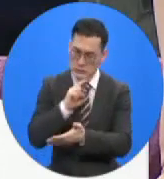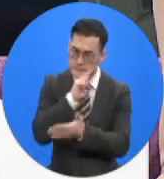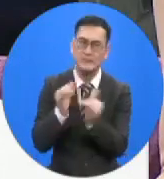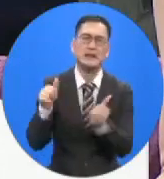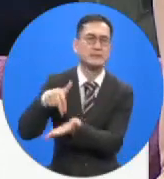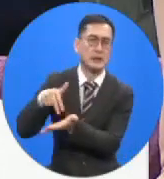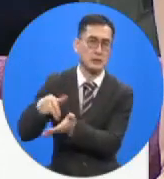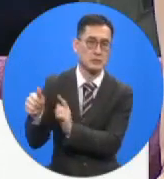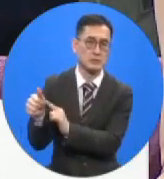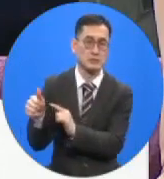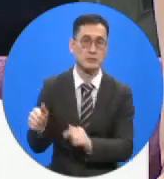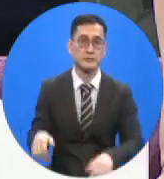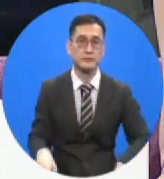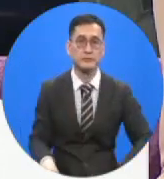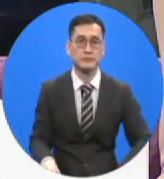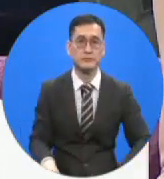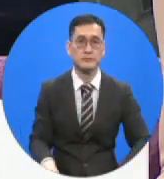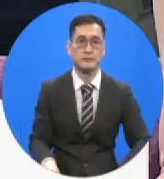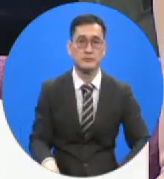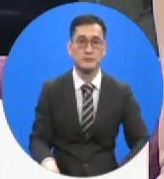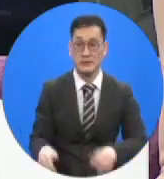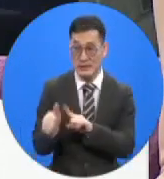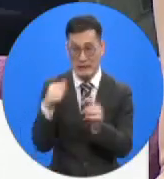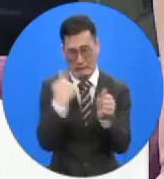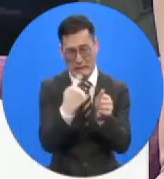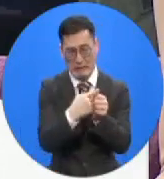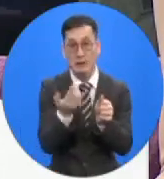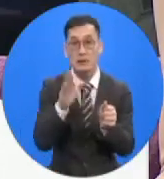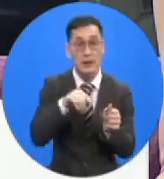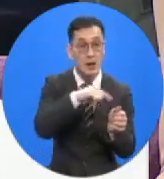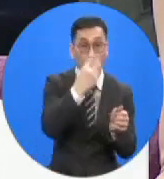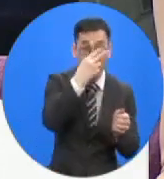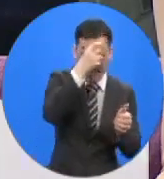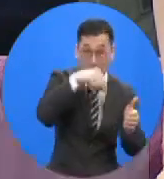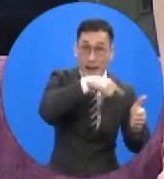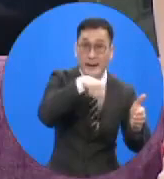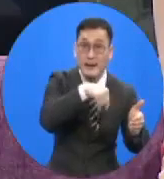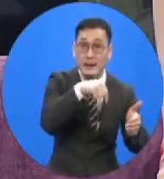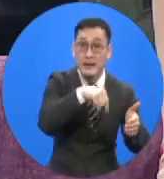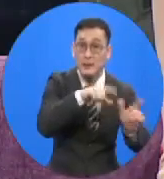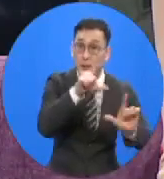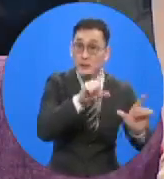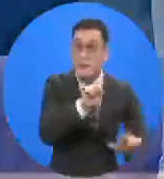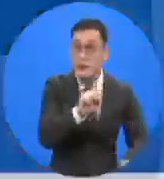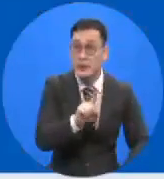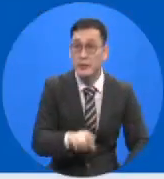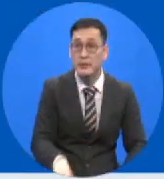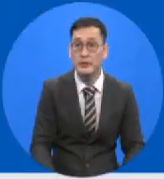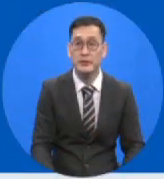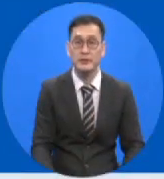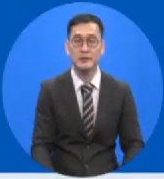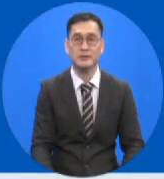대해서 검찰 내부의 반응을 오늘 저희가 한번 취재를 해봤습니다. 함께 보시죠.